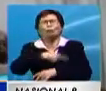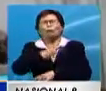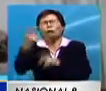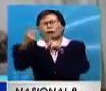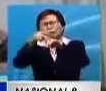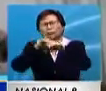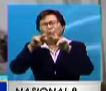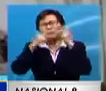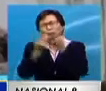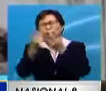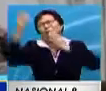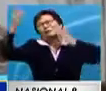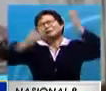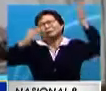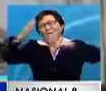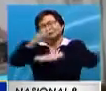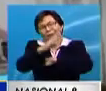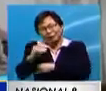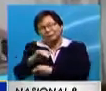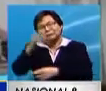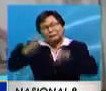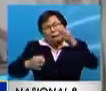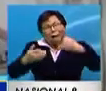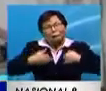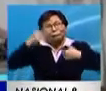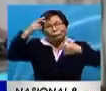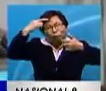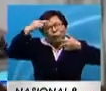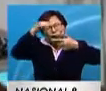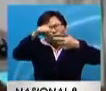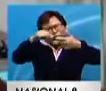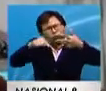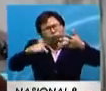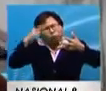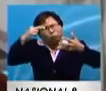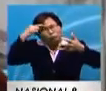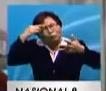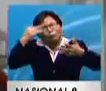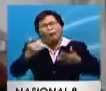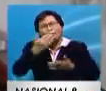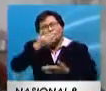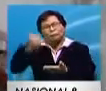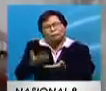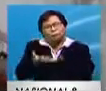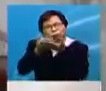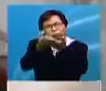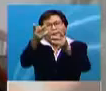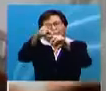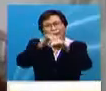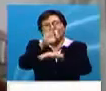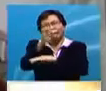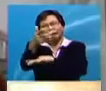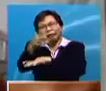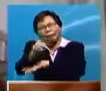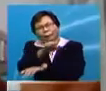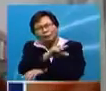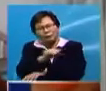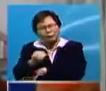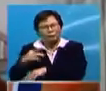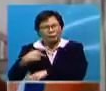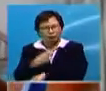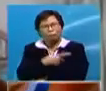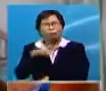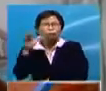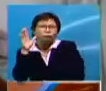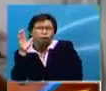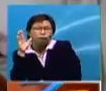negara dan jika ada sebab-sebab tertentu Elok Kemukakan kepada pihak FM dan harus kita